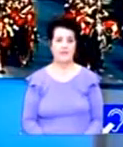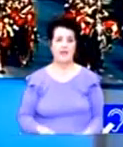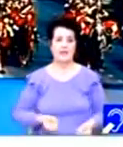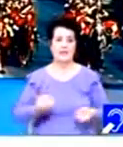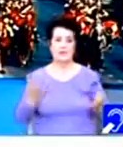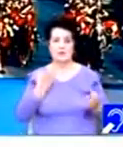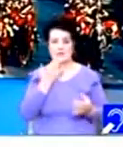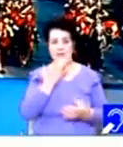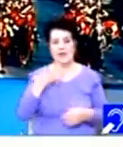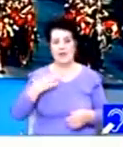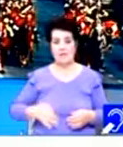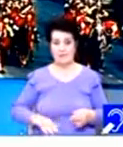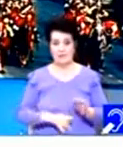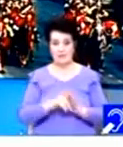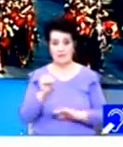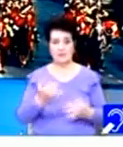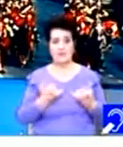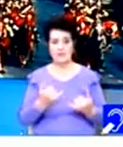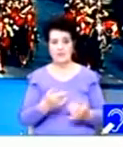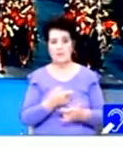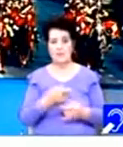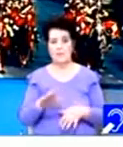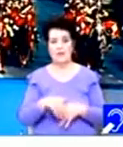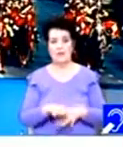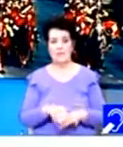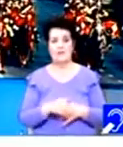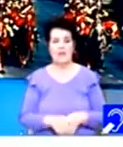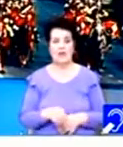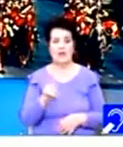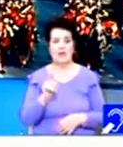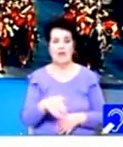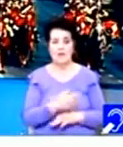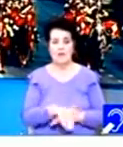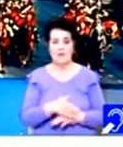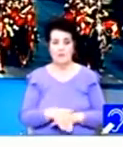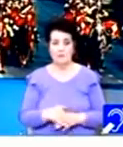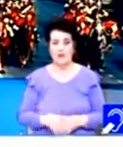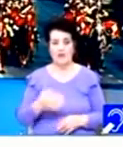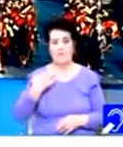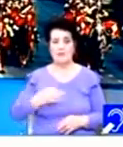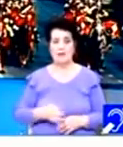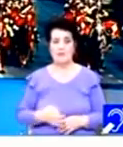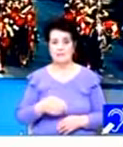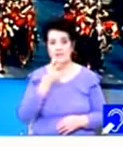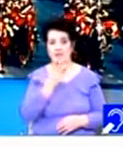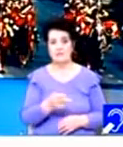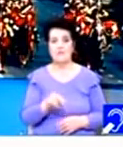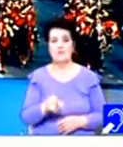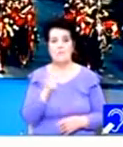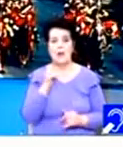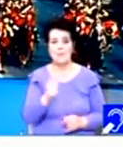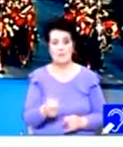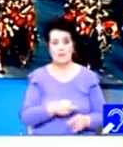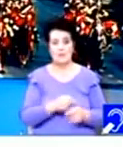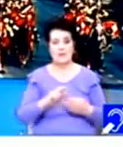Ziua Națională a Franței a început cu celebra defilare de pe bulevardul Champs-Élysées. Franța a arătat lumii ce are mai bun în